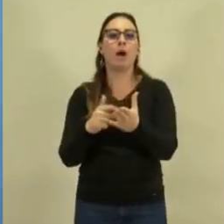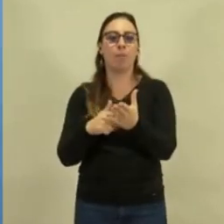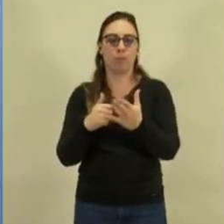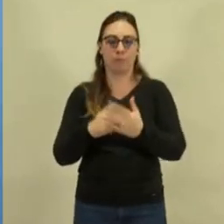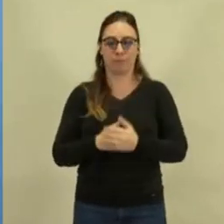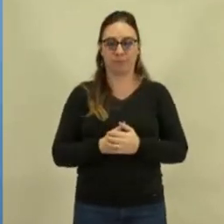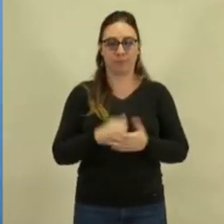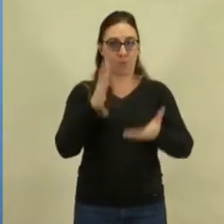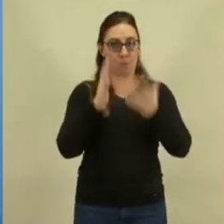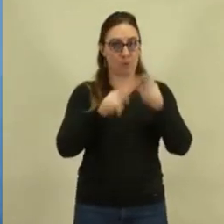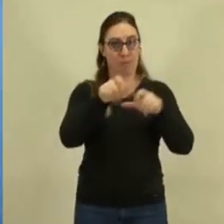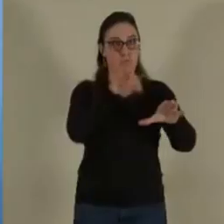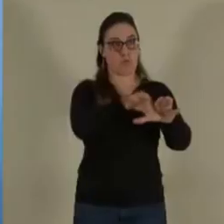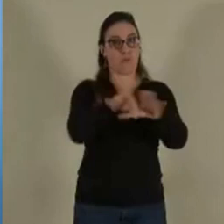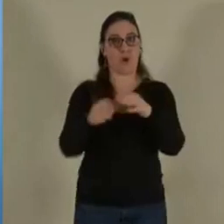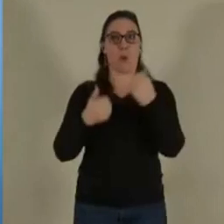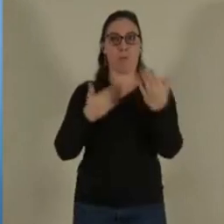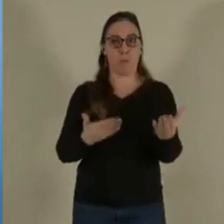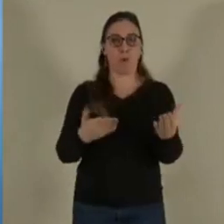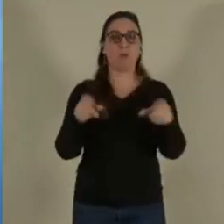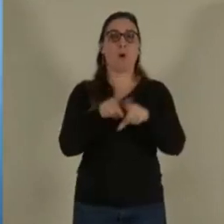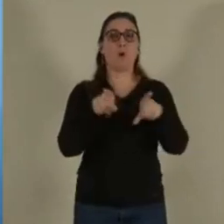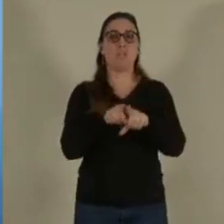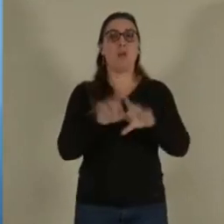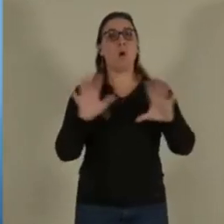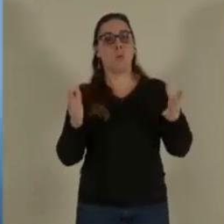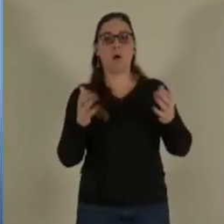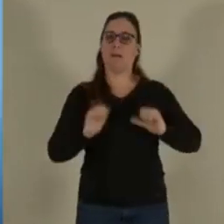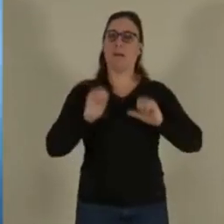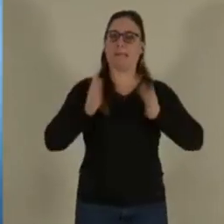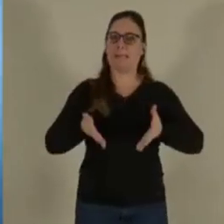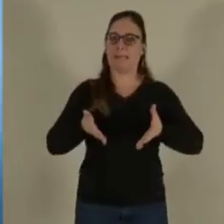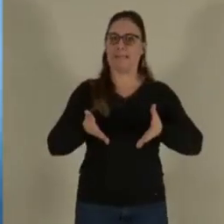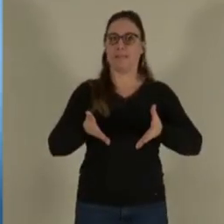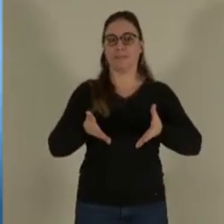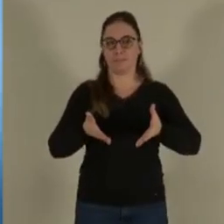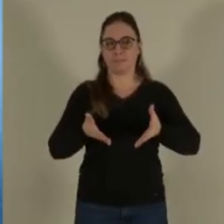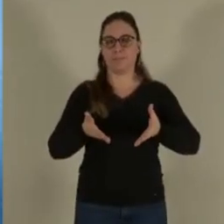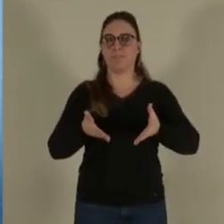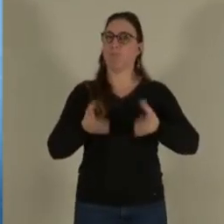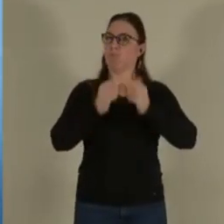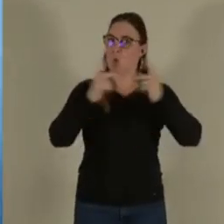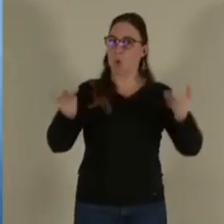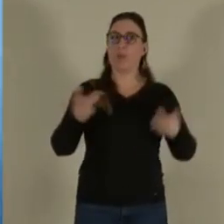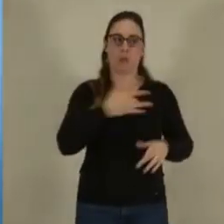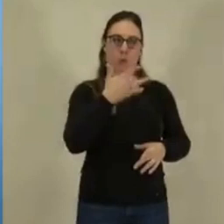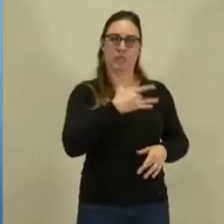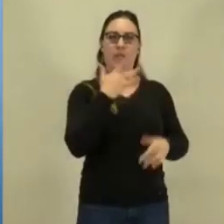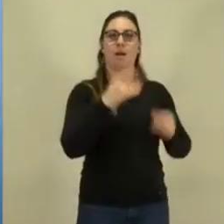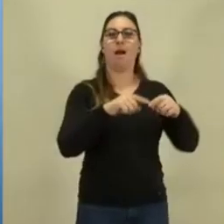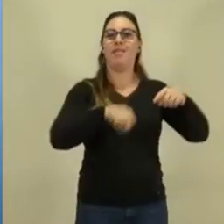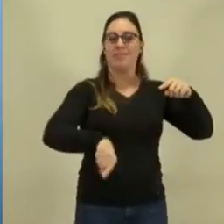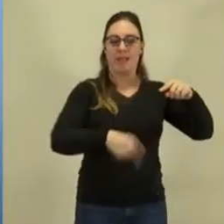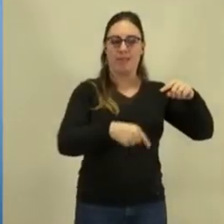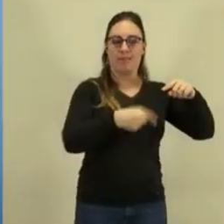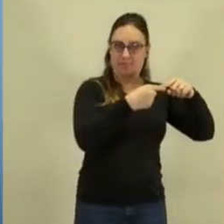proposer aux votants qu'ils puissent, à un moment donné, décider que ces sommes servent à rembourser la dette ou à ne pas